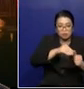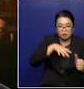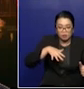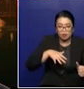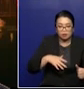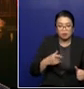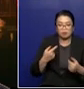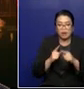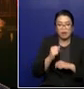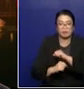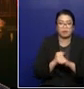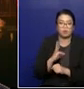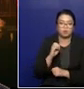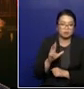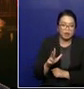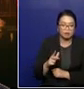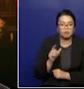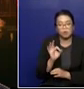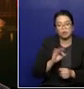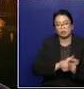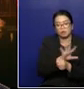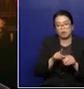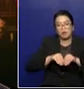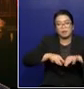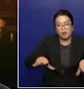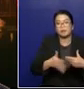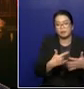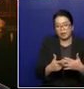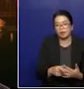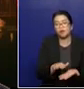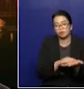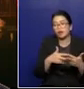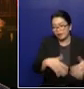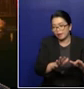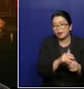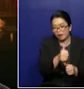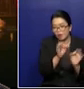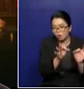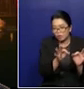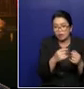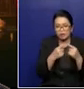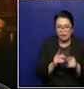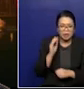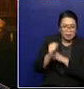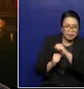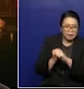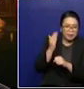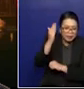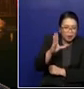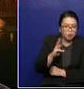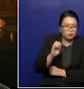ตโควิดพอให้อภัยได้อโหสิกรรมกันได้แต่ปี64รู้ทั้งปีอยู่แล้วว่ามันจะเกิดอะไรขึ้น